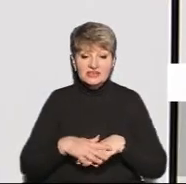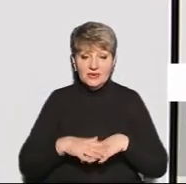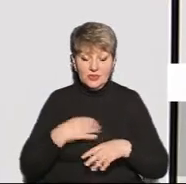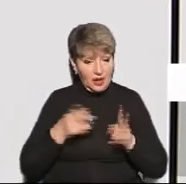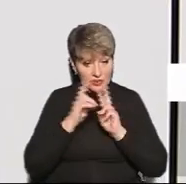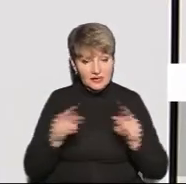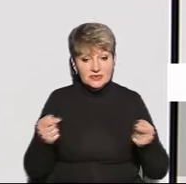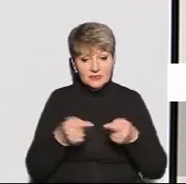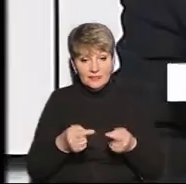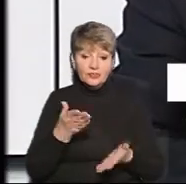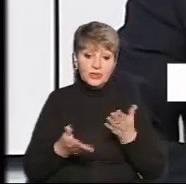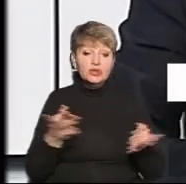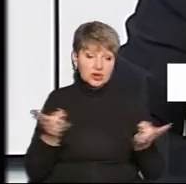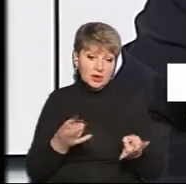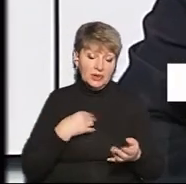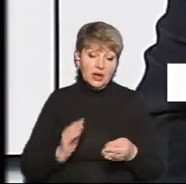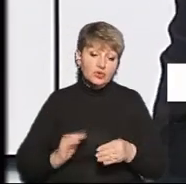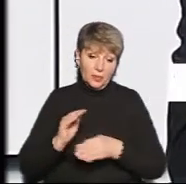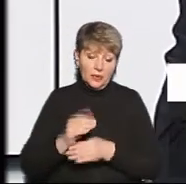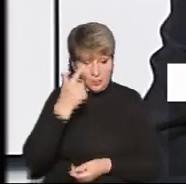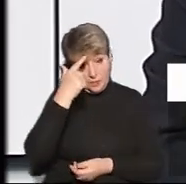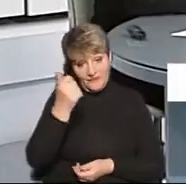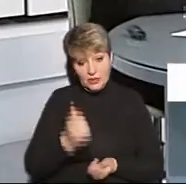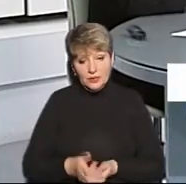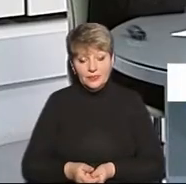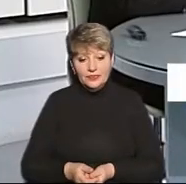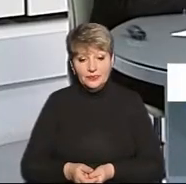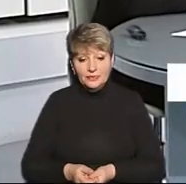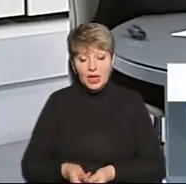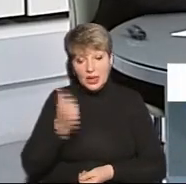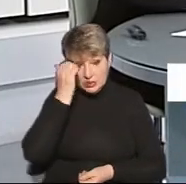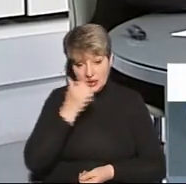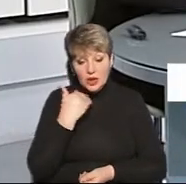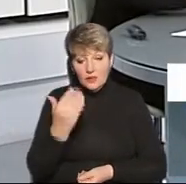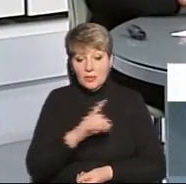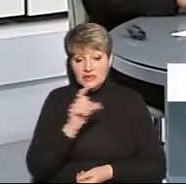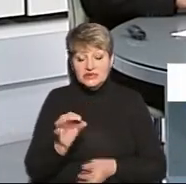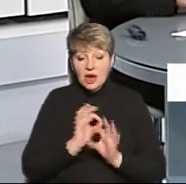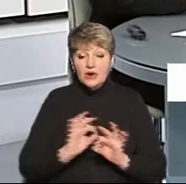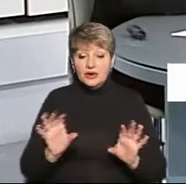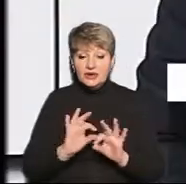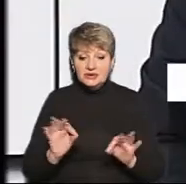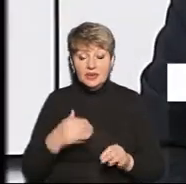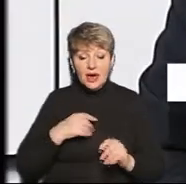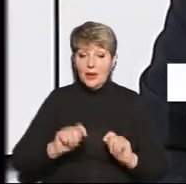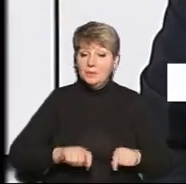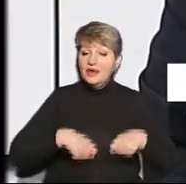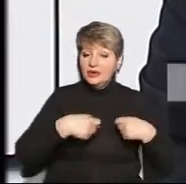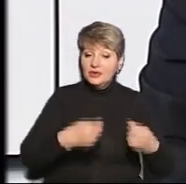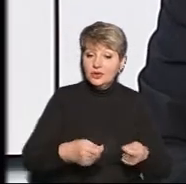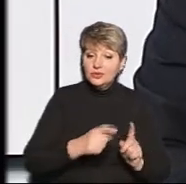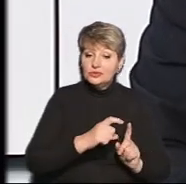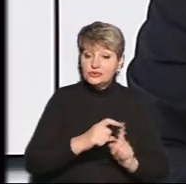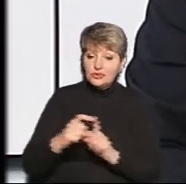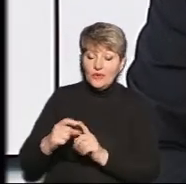тоді, якщо треба, додатково повідомлю. Дякую. Пане Ігорю, дякую за роз'яснення та відповіді. Я передаю слово Станіславу Шемету, який розповість про те,